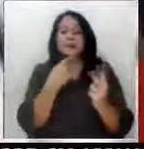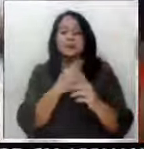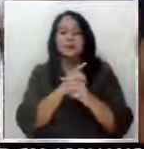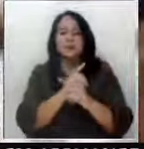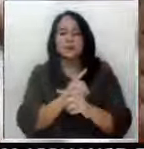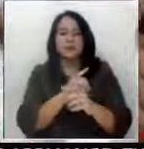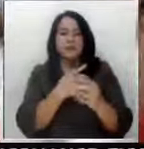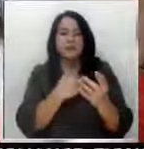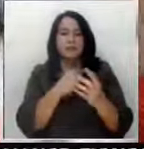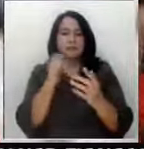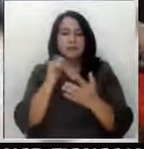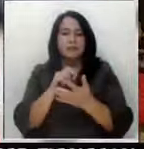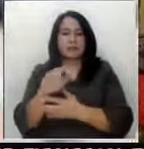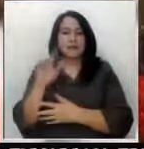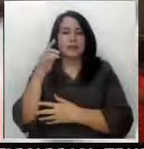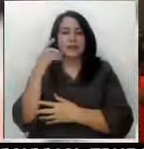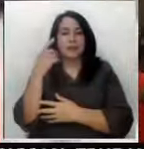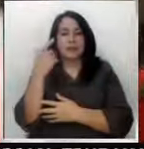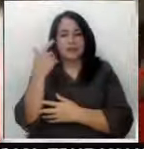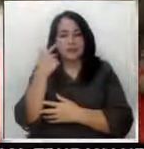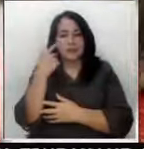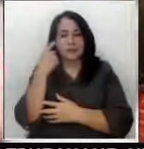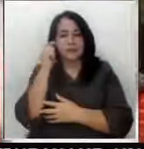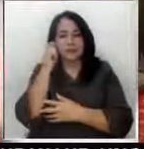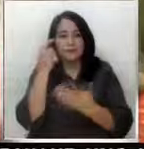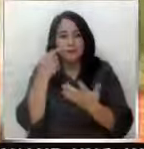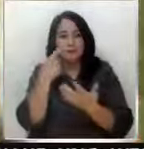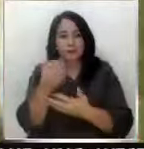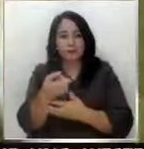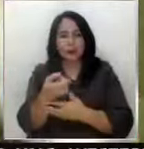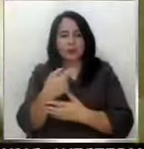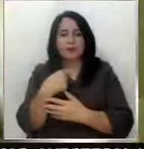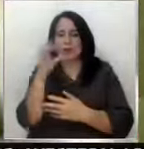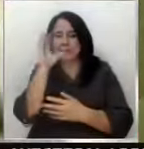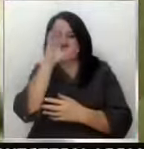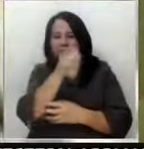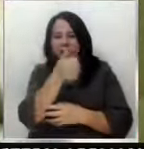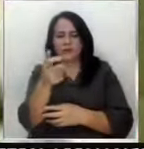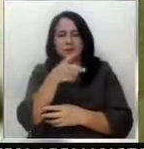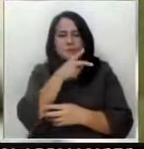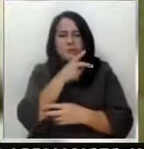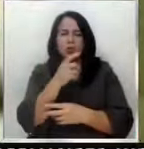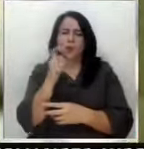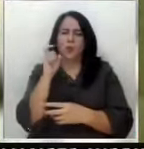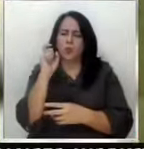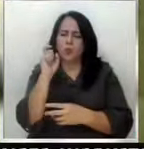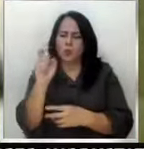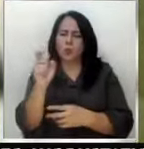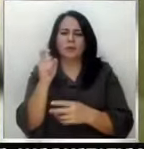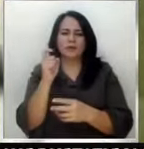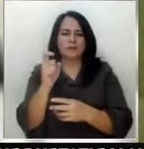Teodoro Jr., patuloy ang pagtugis sa iba pang mga suspect. Sana sa lalong madaling panahon,